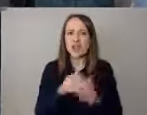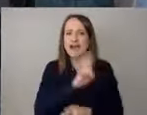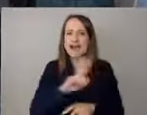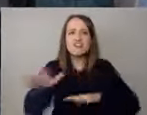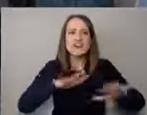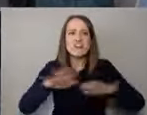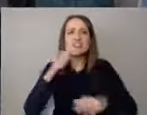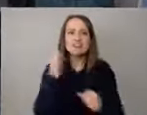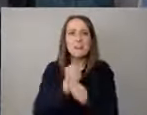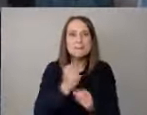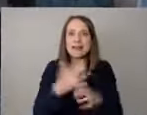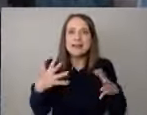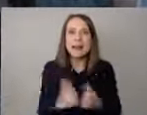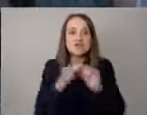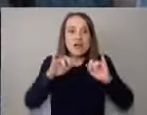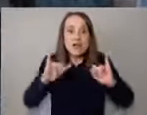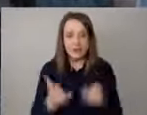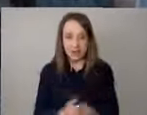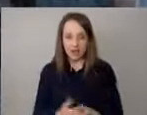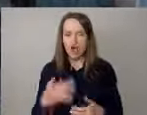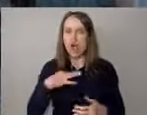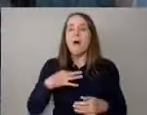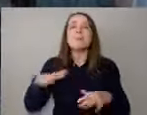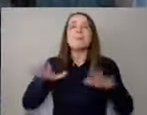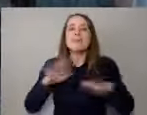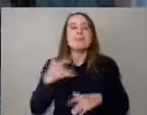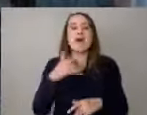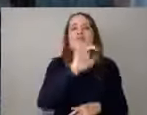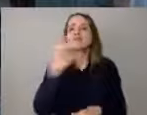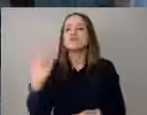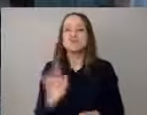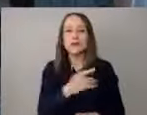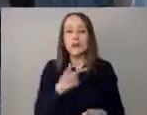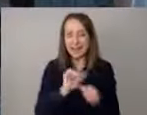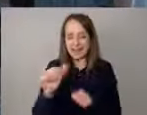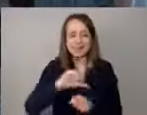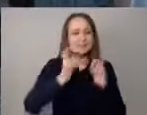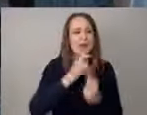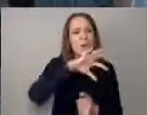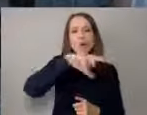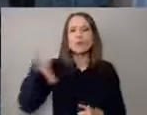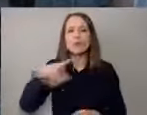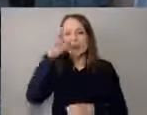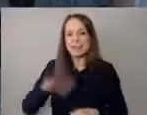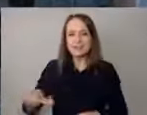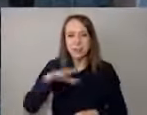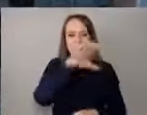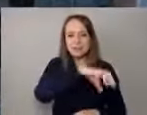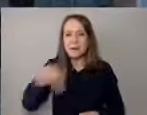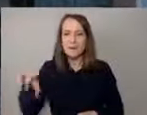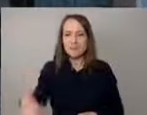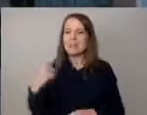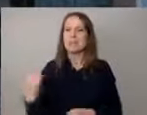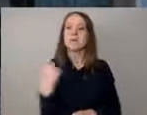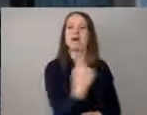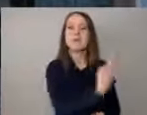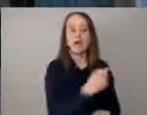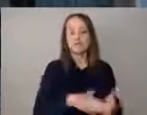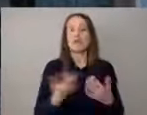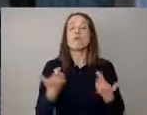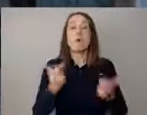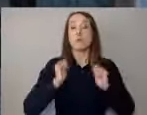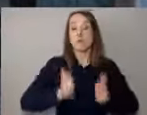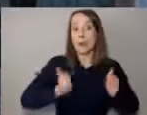pracy. I gdziekolwiek jestem, widać, że całe grupy społeczne zostały pozostawione samym sobie, a mianowicie przemysł turystyczny,